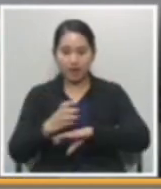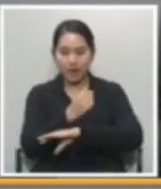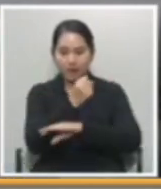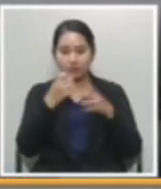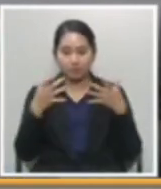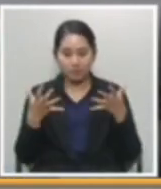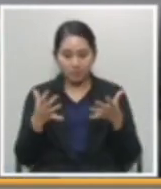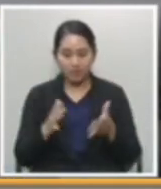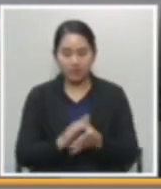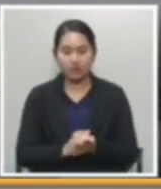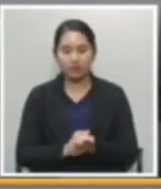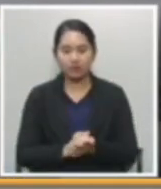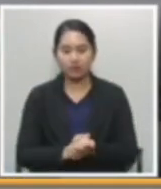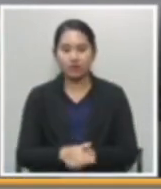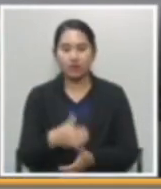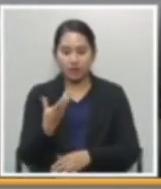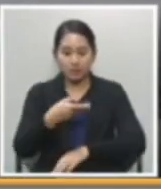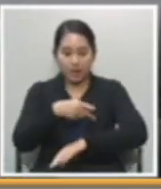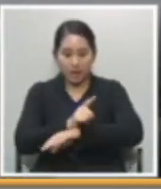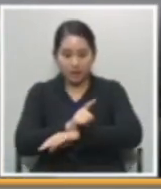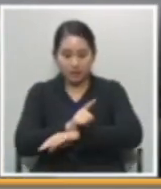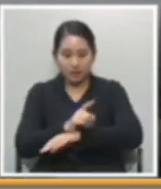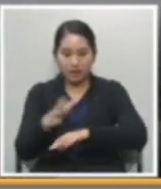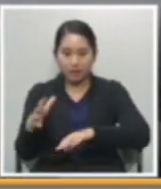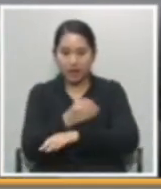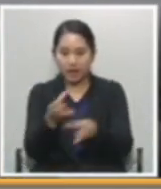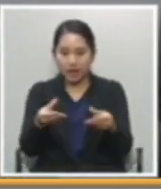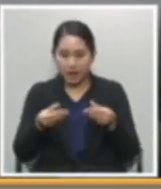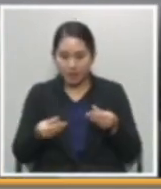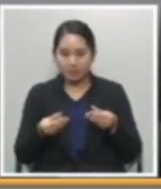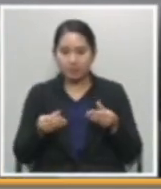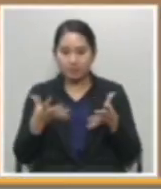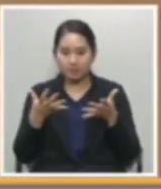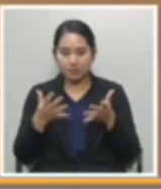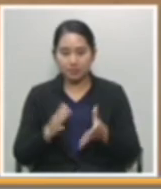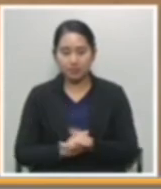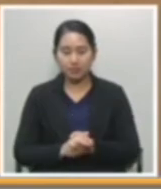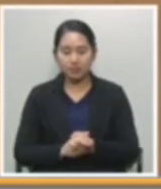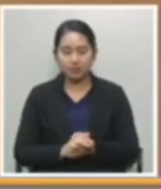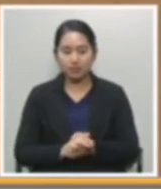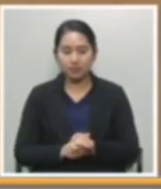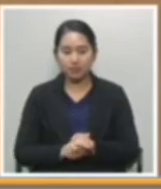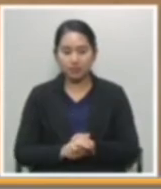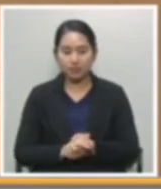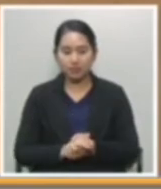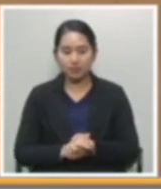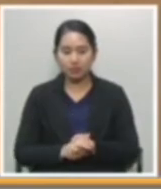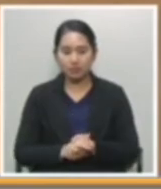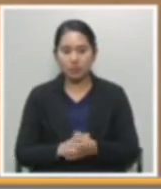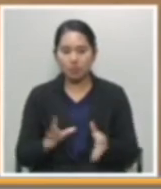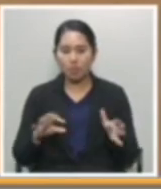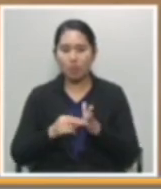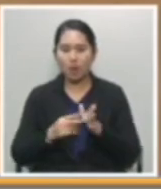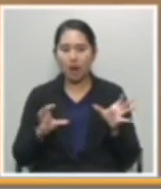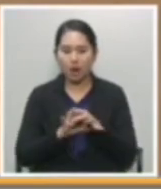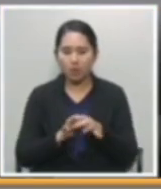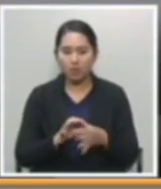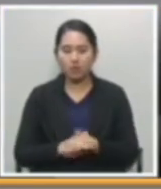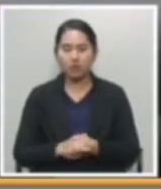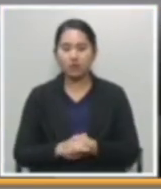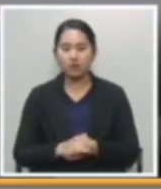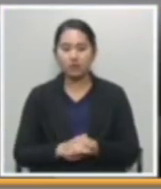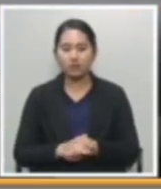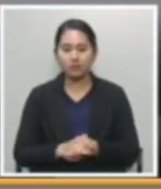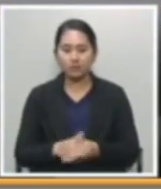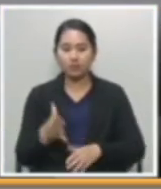แล้วก็ท่านก็ไม่มีอำนาจที่จะรับมาด้วยอย่างนี้ไม่ใช่เนื้อหาหรอนะครับนะท่านไม่มีอำนาจ